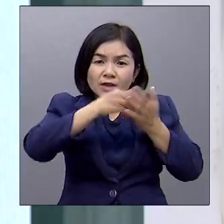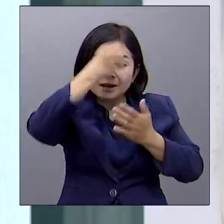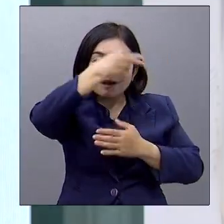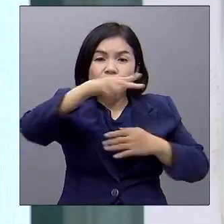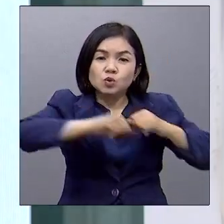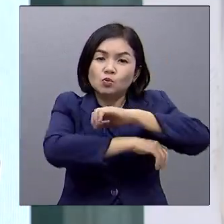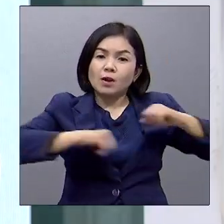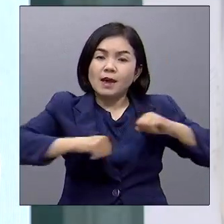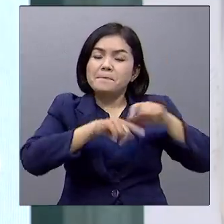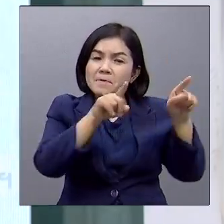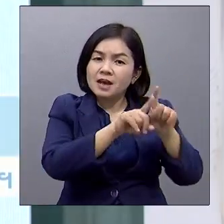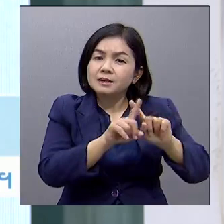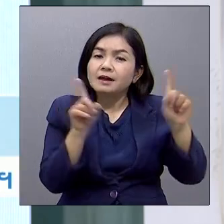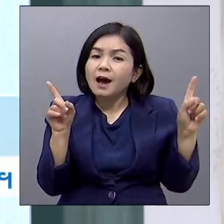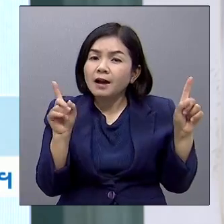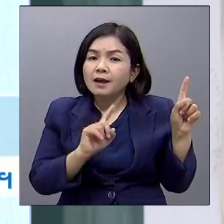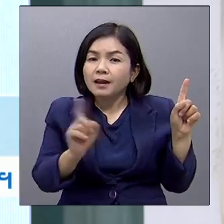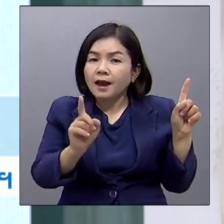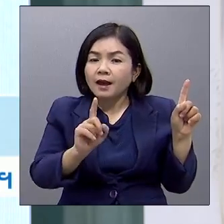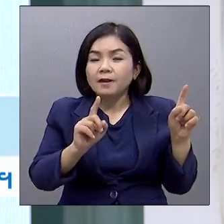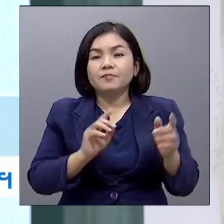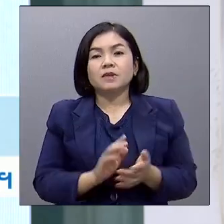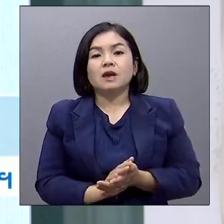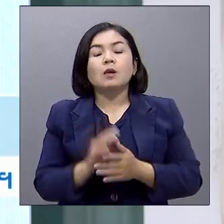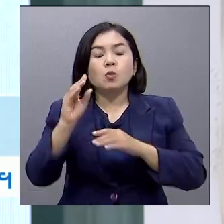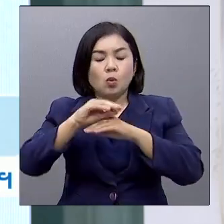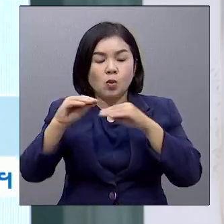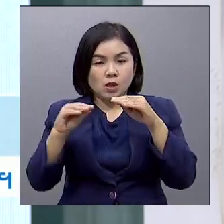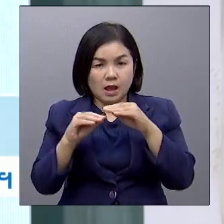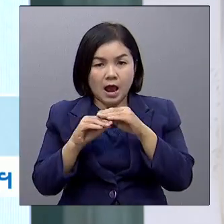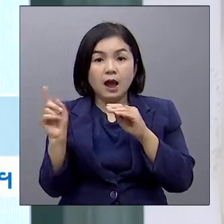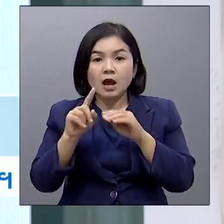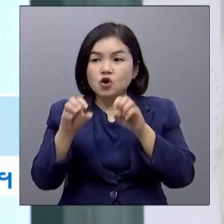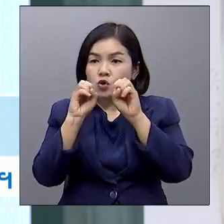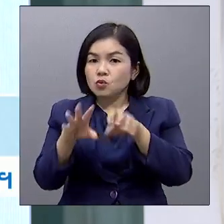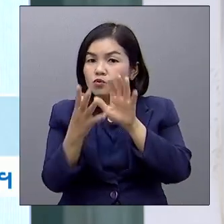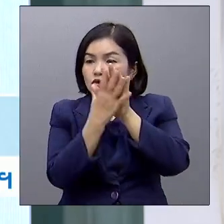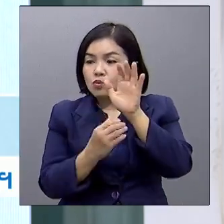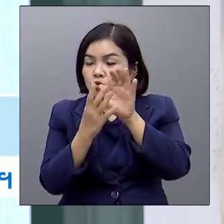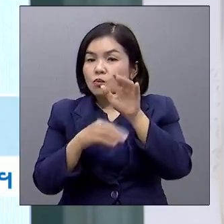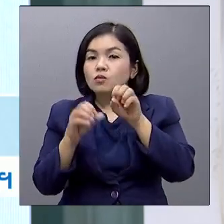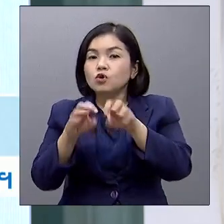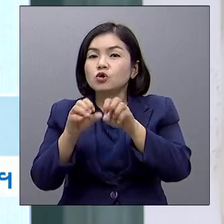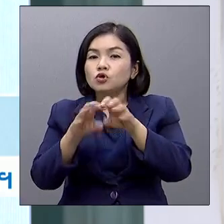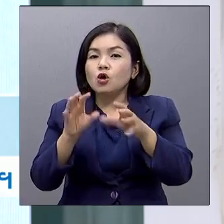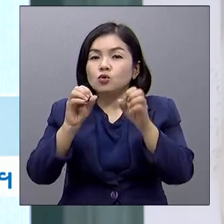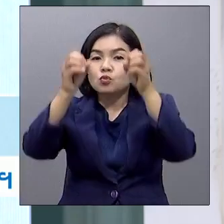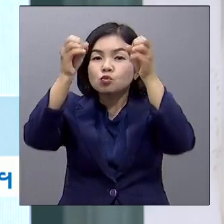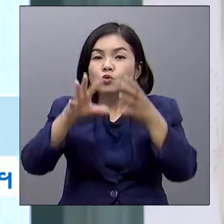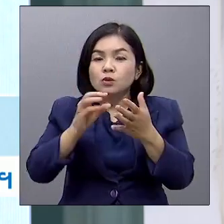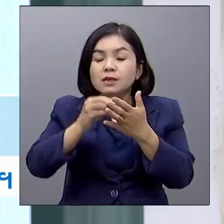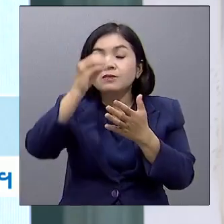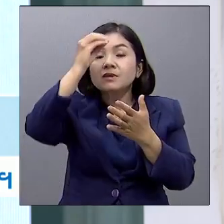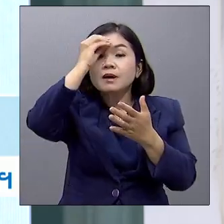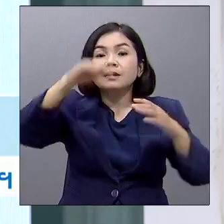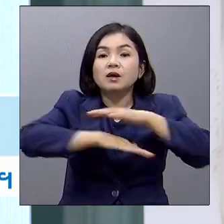องนายโครงการนี้เรามุงเน้นที่จะไปฝึกสอนคณครูที่สอนพระธษศึษาในโเร